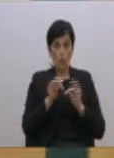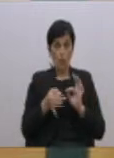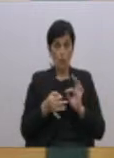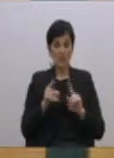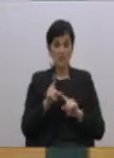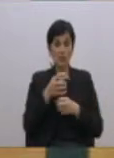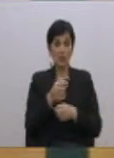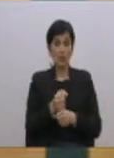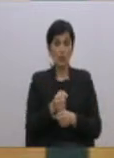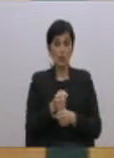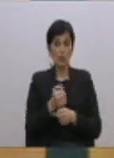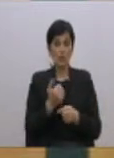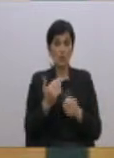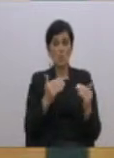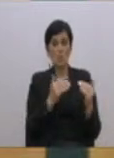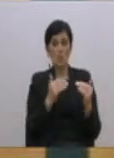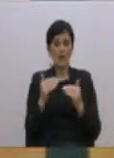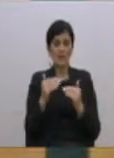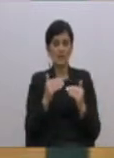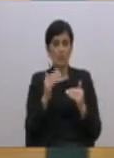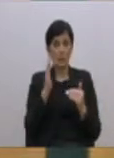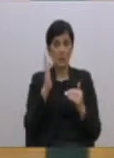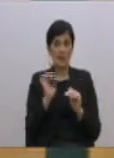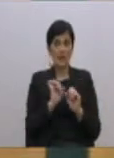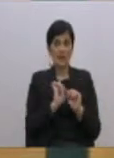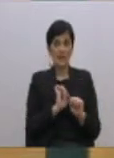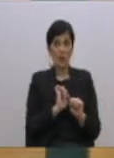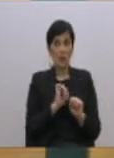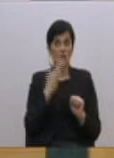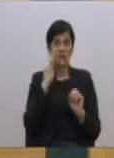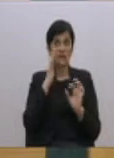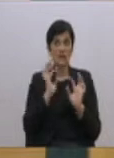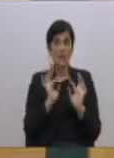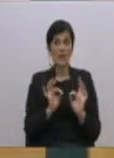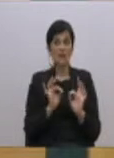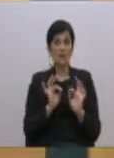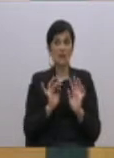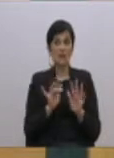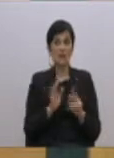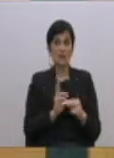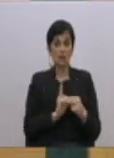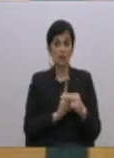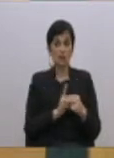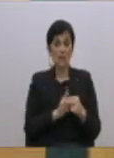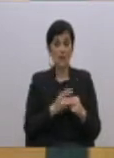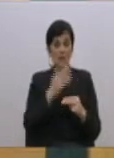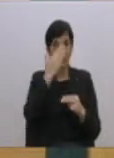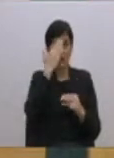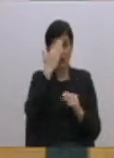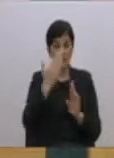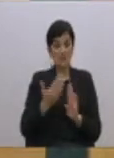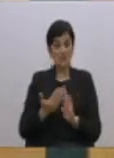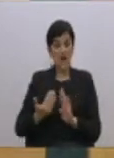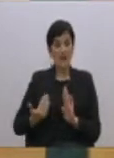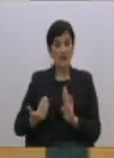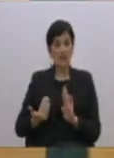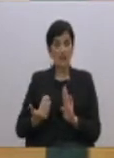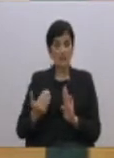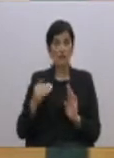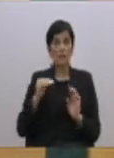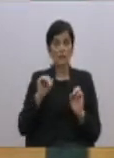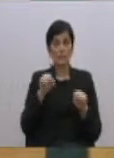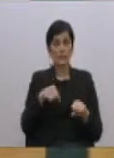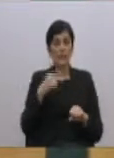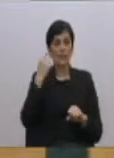შეზღუდვა დადგინდება, რომ მაქსიმალურად იქნება დაცული ასევე სამართალწარმოების შეფერხებისაგან თავის არიდება, შესაძლებელია